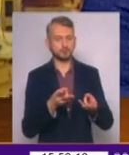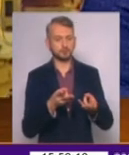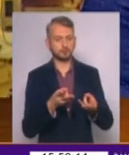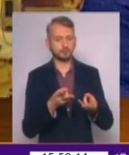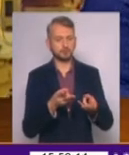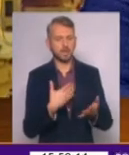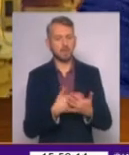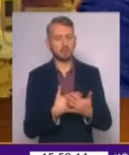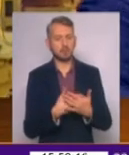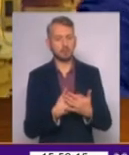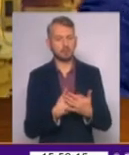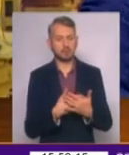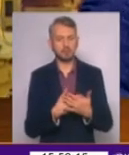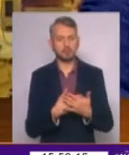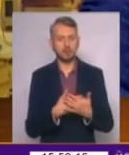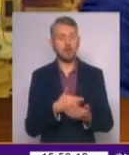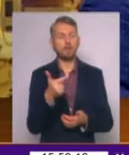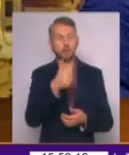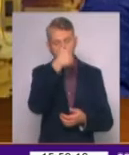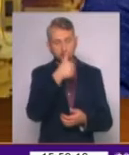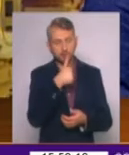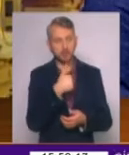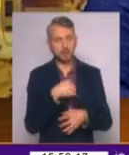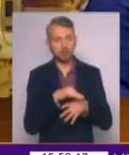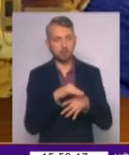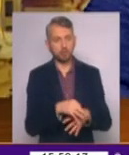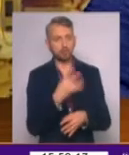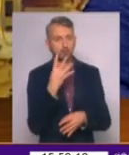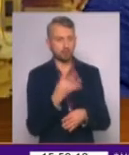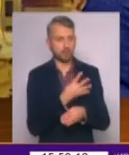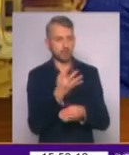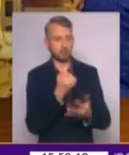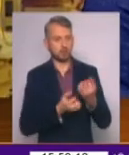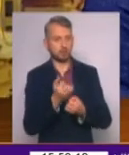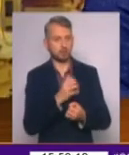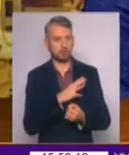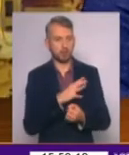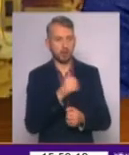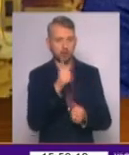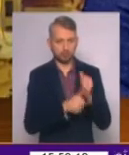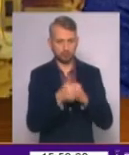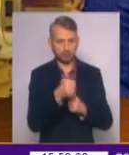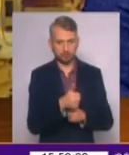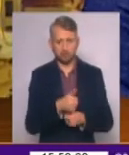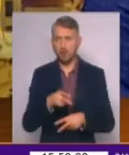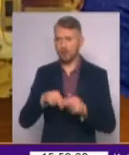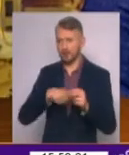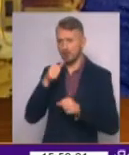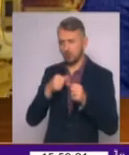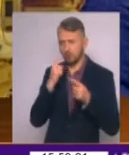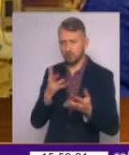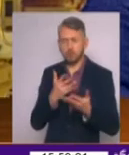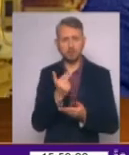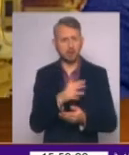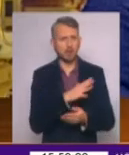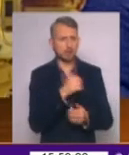ну, наприклад, в грудні місяці я провів 4 рази прийом, щотижня я проводив. Ну, тому що кінець року, так, це зрозуміло. Так, кінець року, було